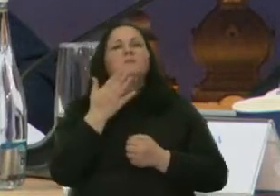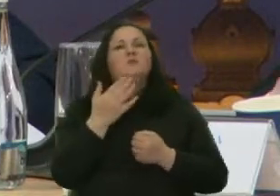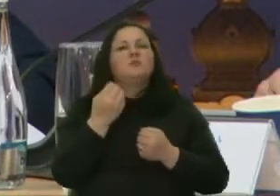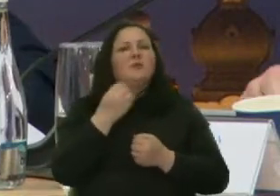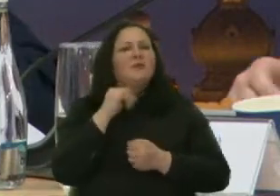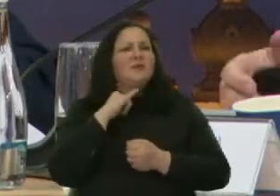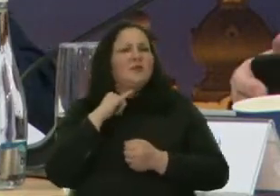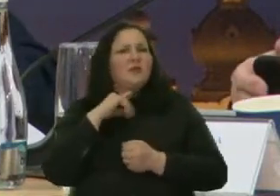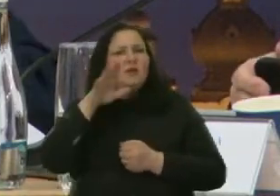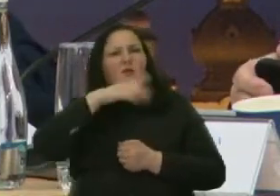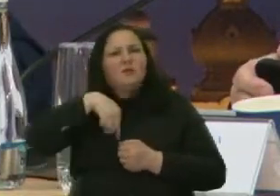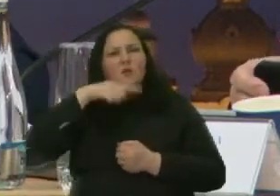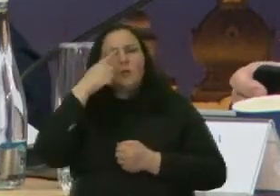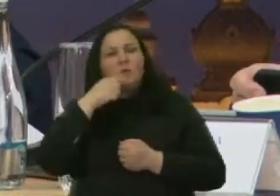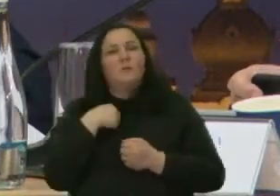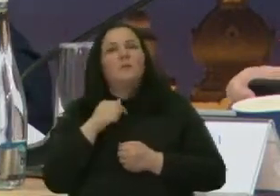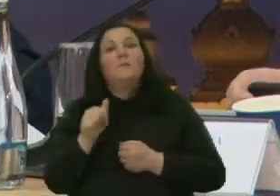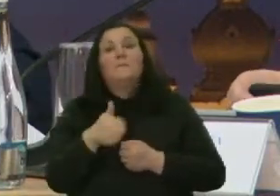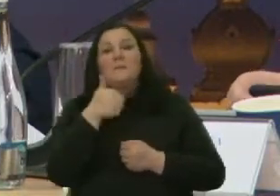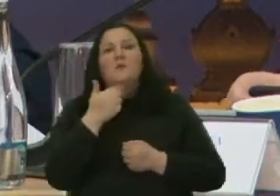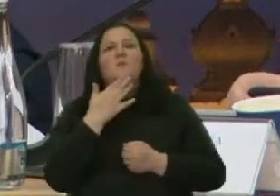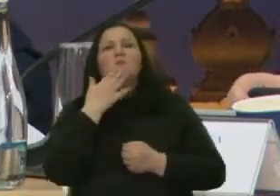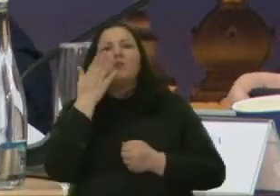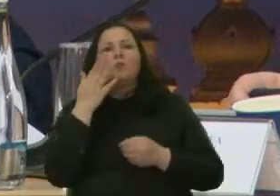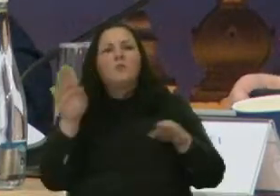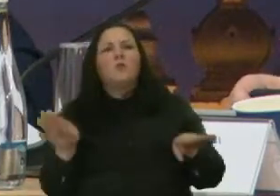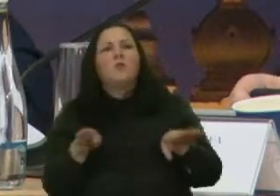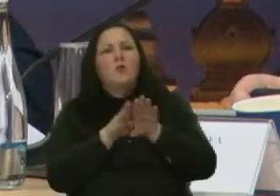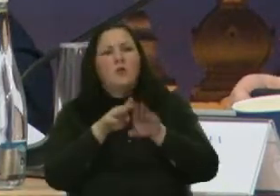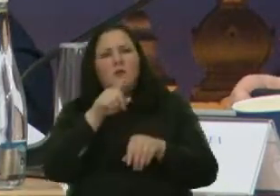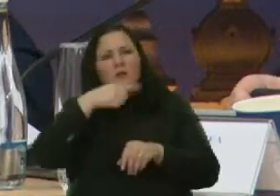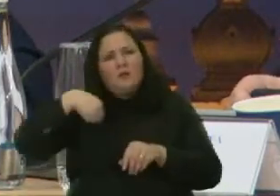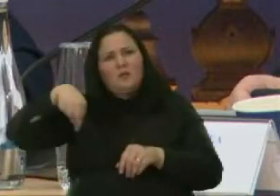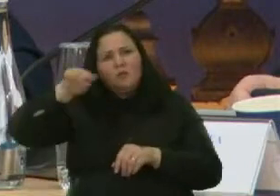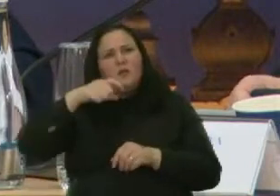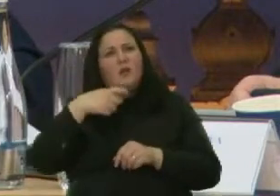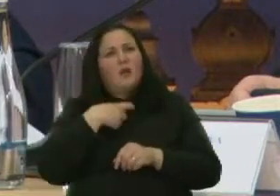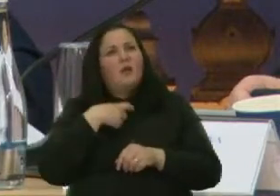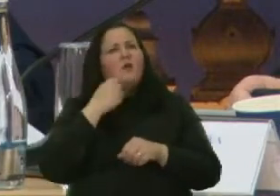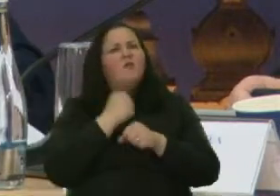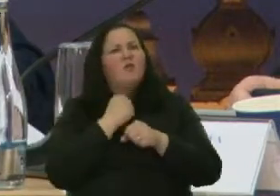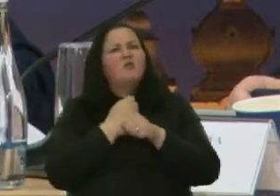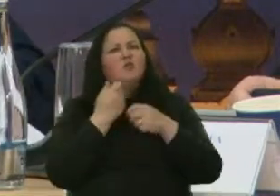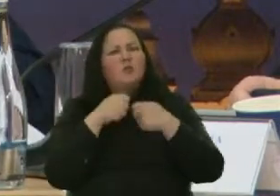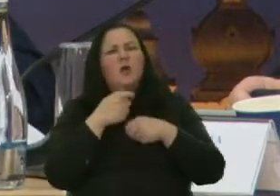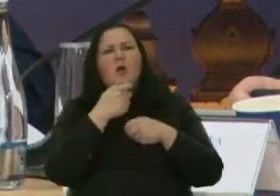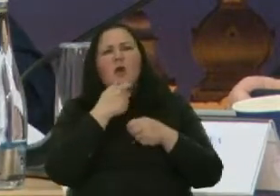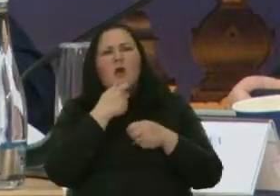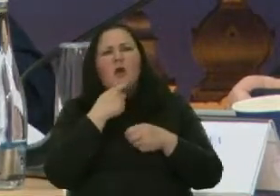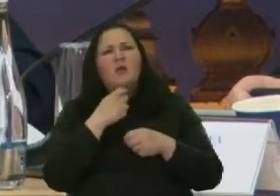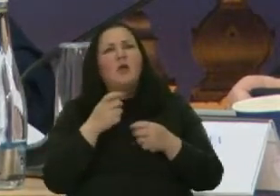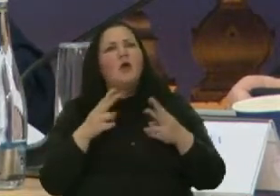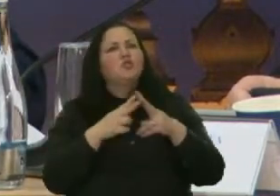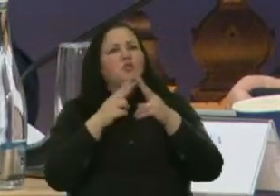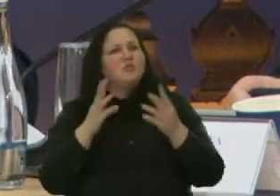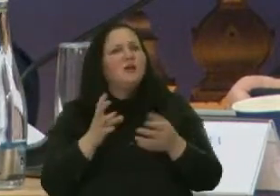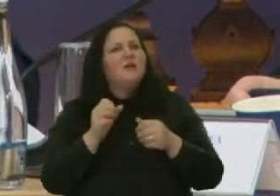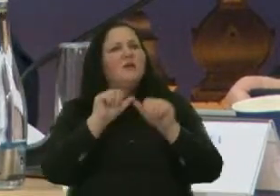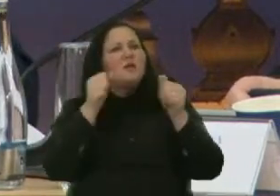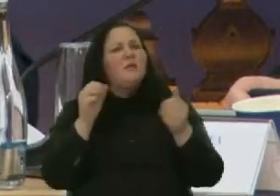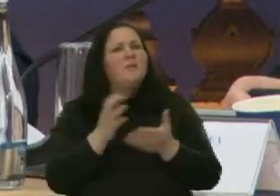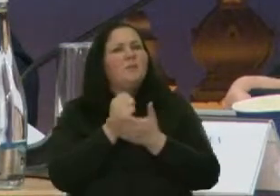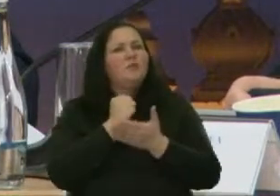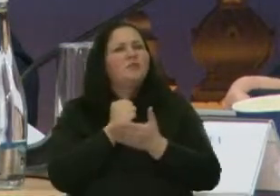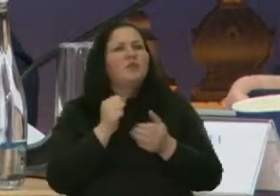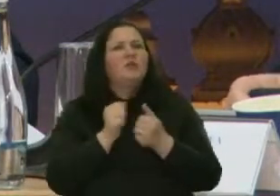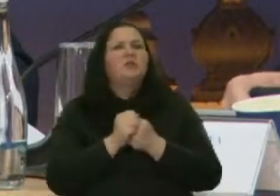oraș încă o dată în primul rând Le mulțumesc colegilor mei pentru că ei au făcut asta pe parcursul întregului an și ne au ajutat să ne creionăm bugetul Dacă aș fi vorbit